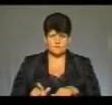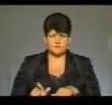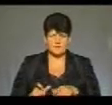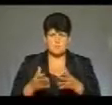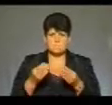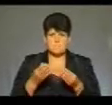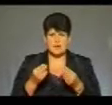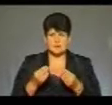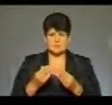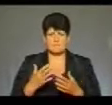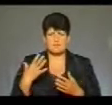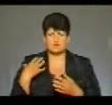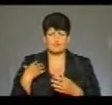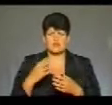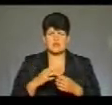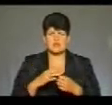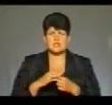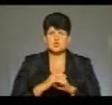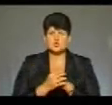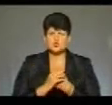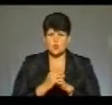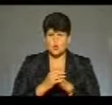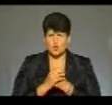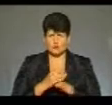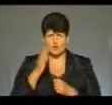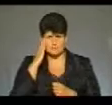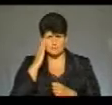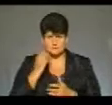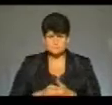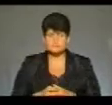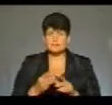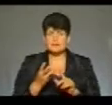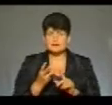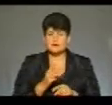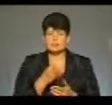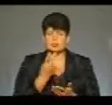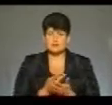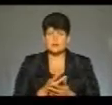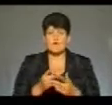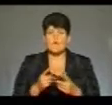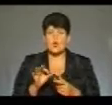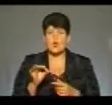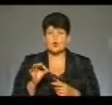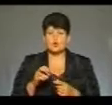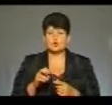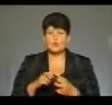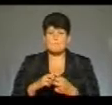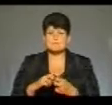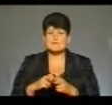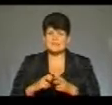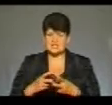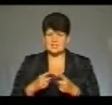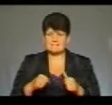тканин правого плечового суглобу та осаднення м'яких тканин голови. Третій хворий госпіталізований в ортопедичне відділення. В нього